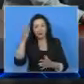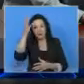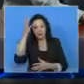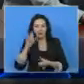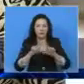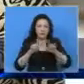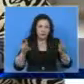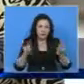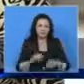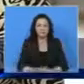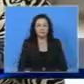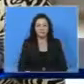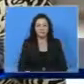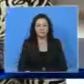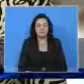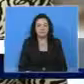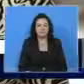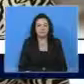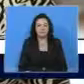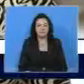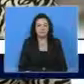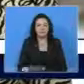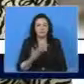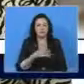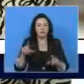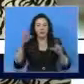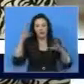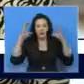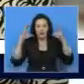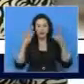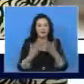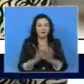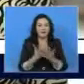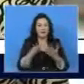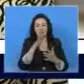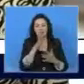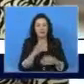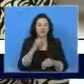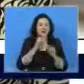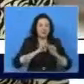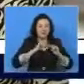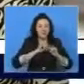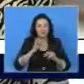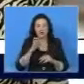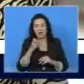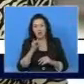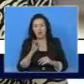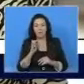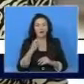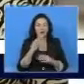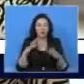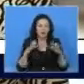образовательных учреждениях в нашем университете вот уже несколько лет работают центры абайтану